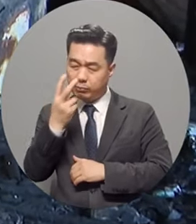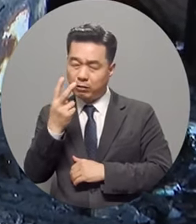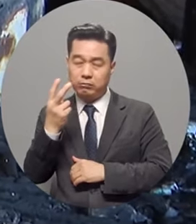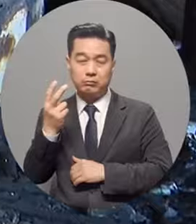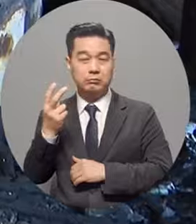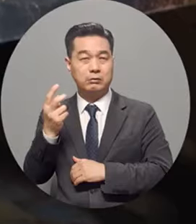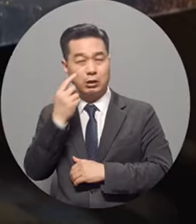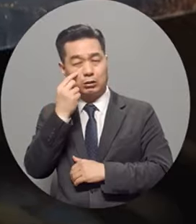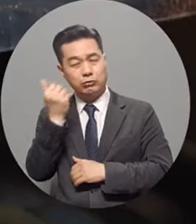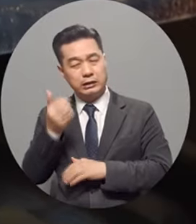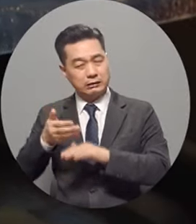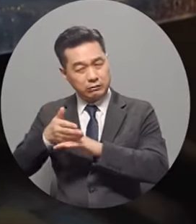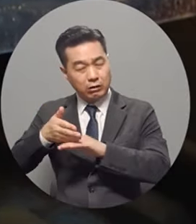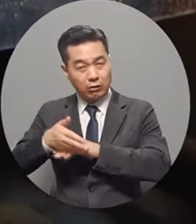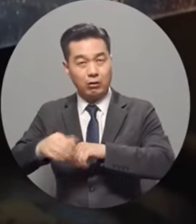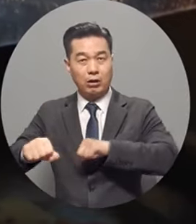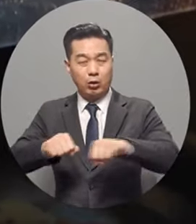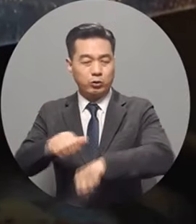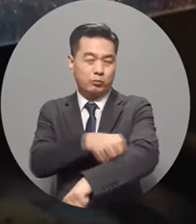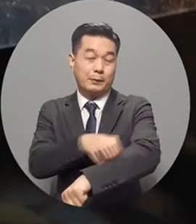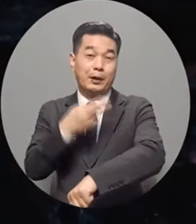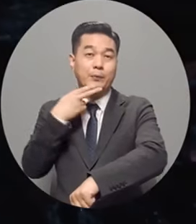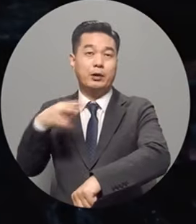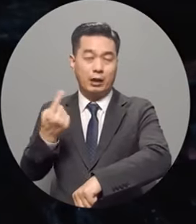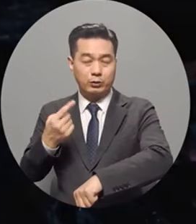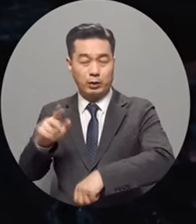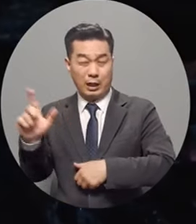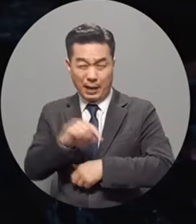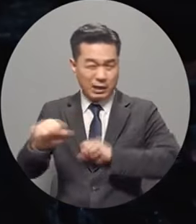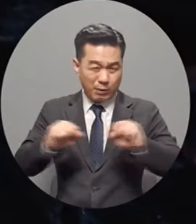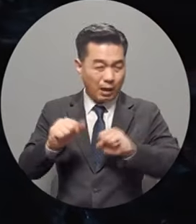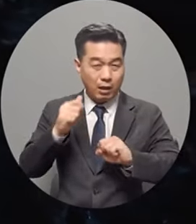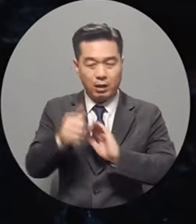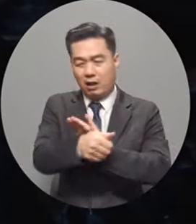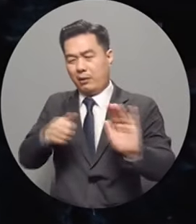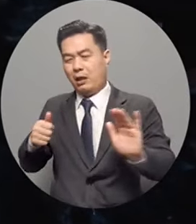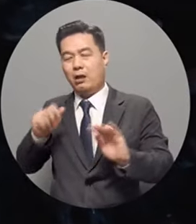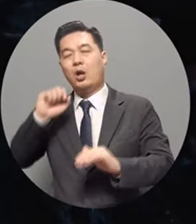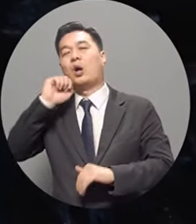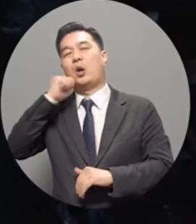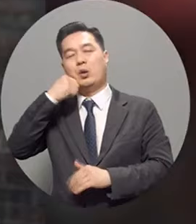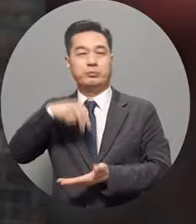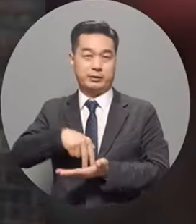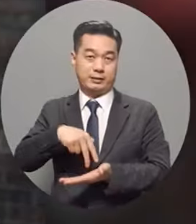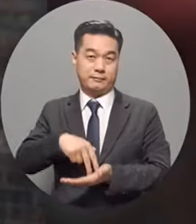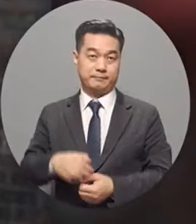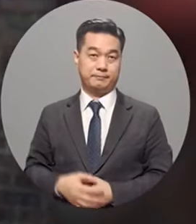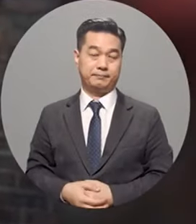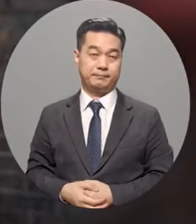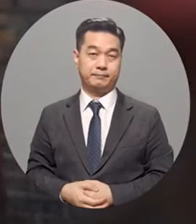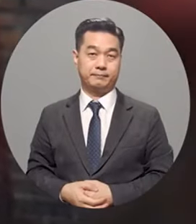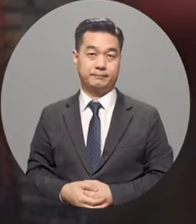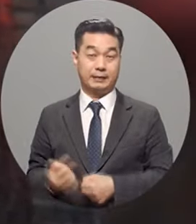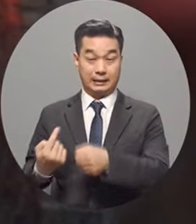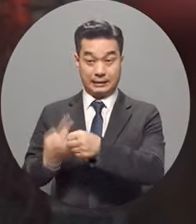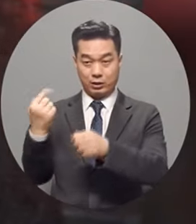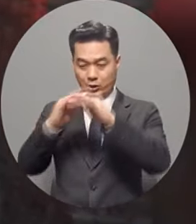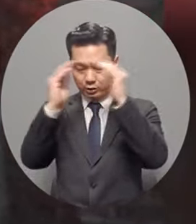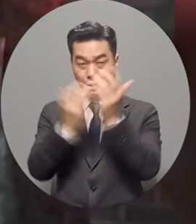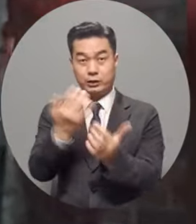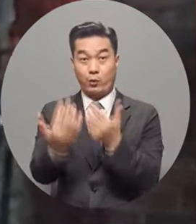힘들고 꼭 거동이 불편하지 않더라도 순발력이 떨어져 재빨리 대피하기 어렵기 때문입니다. 지난해 전체 화재